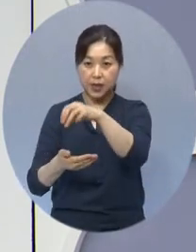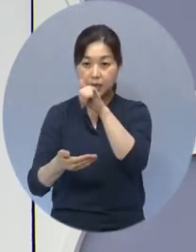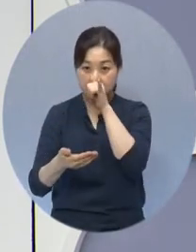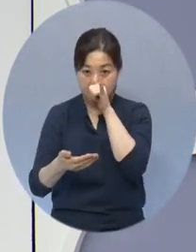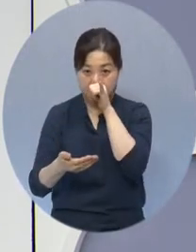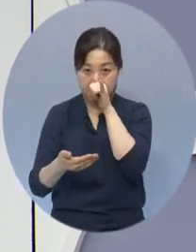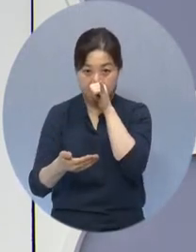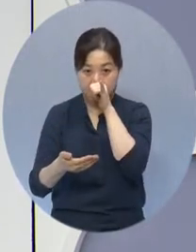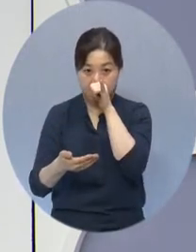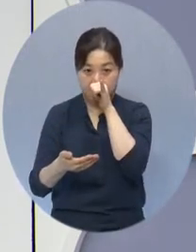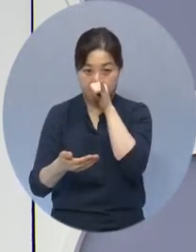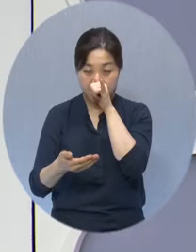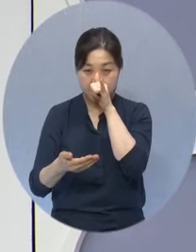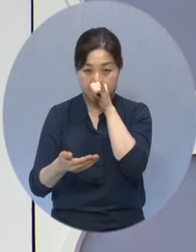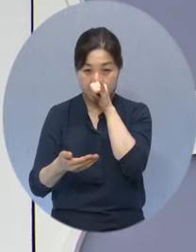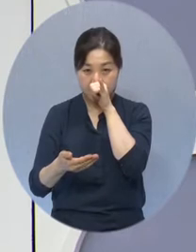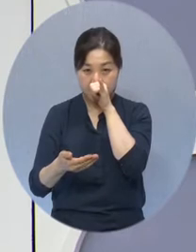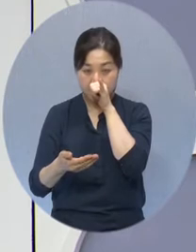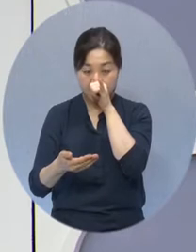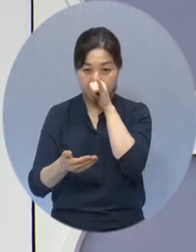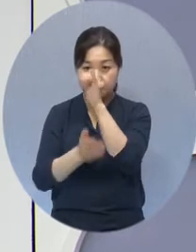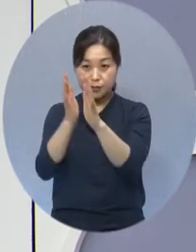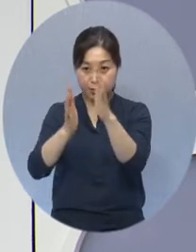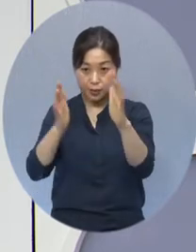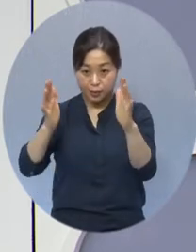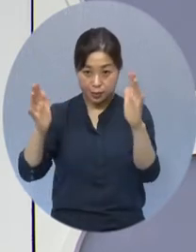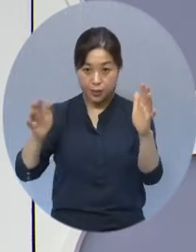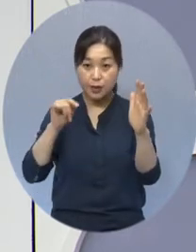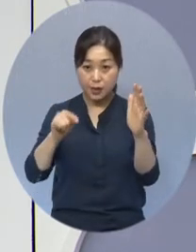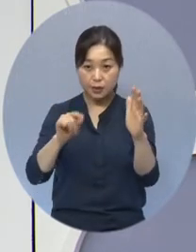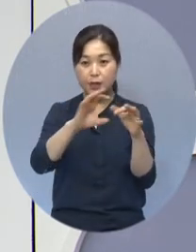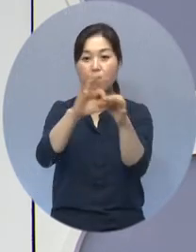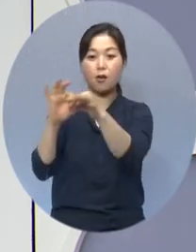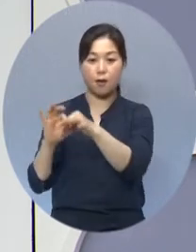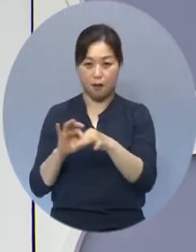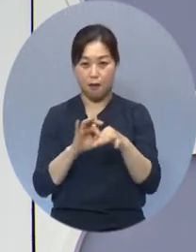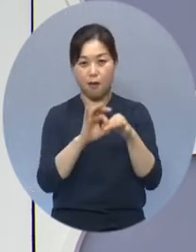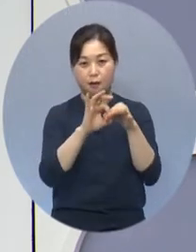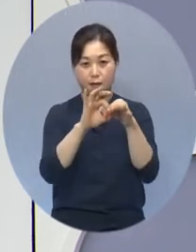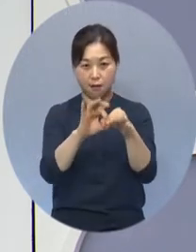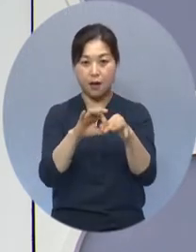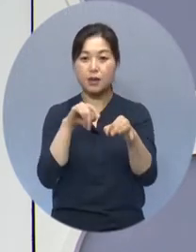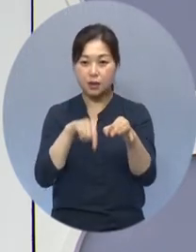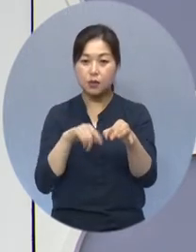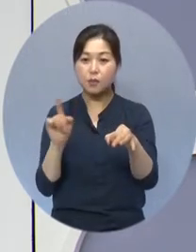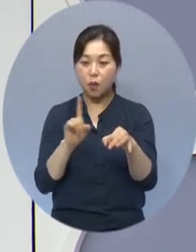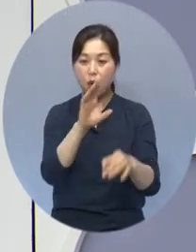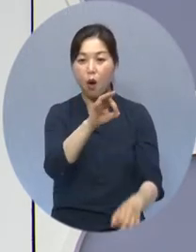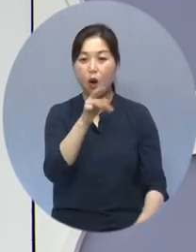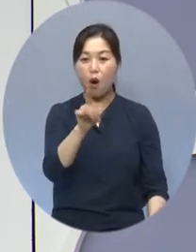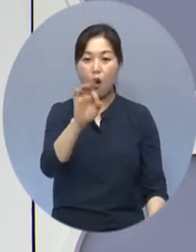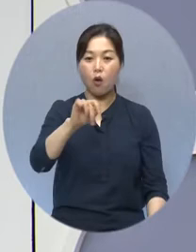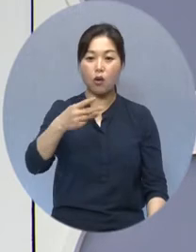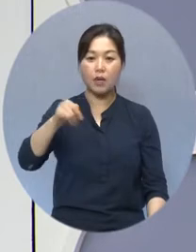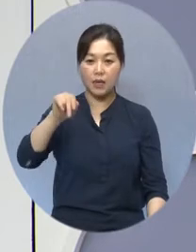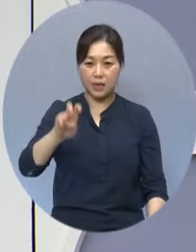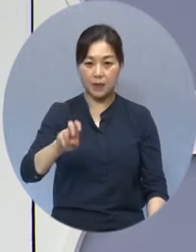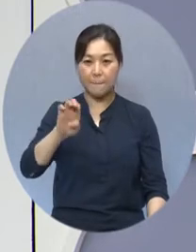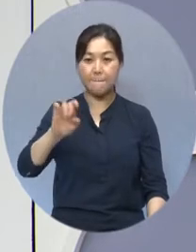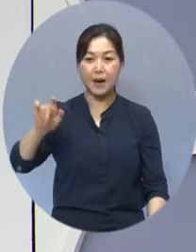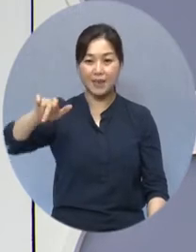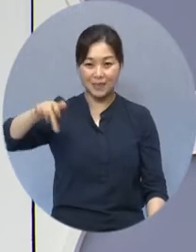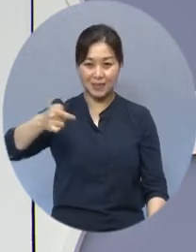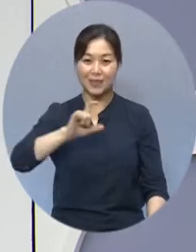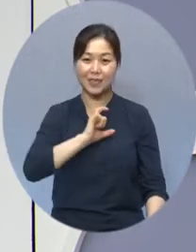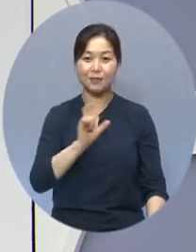어떤 녹색 지역을 벨트화해 주는 것 이것을 이제 어울림 파크다 이렇게